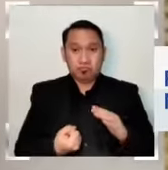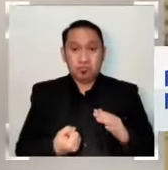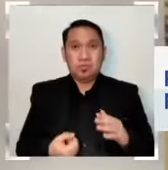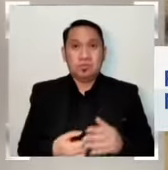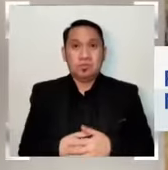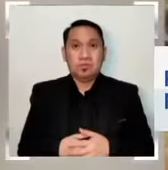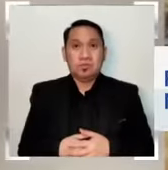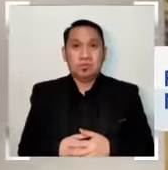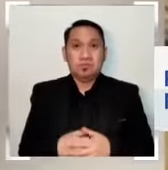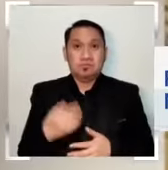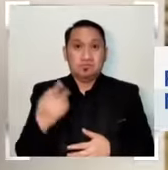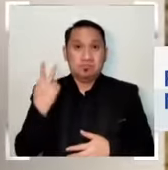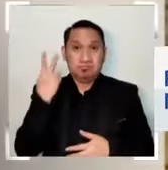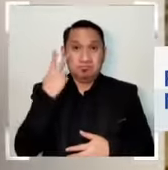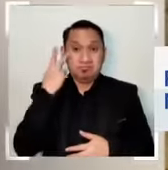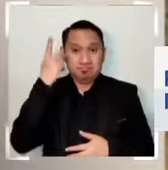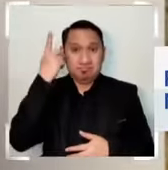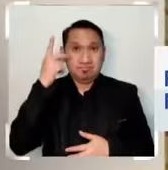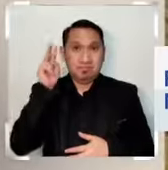damit.